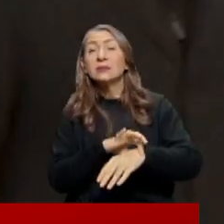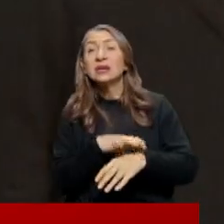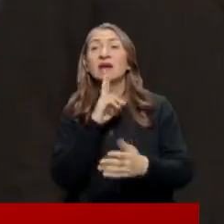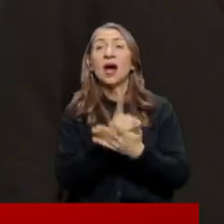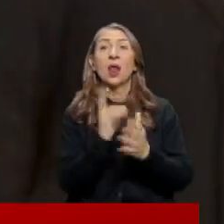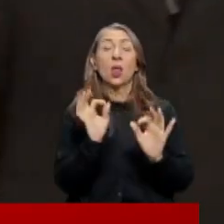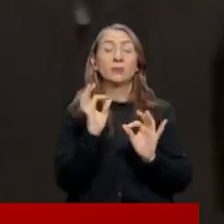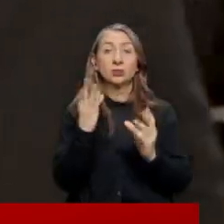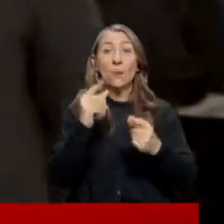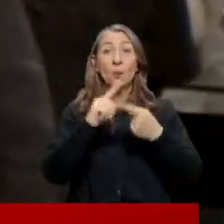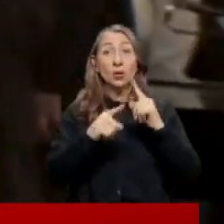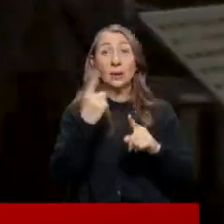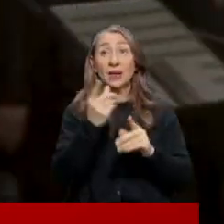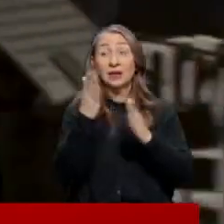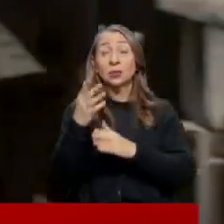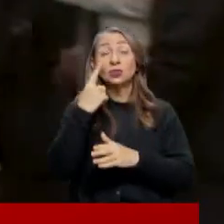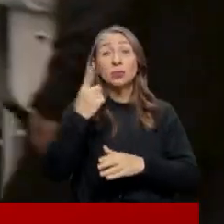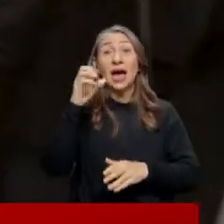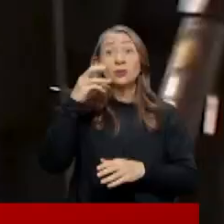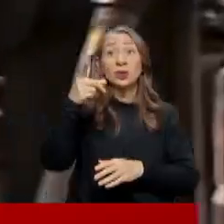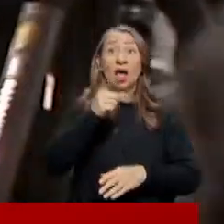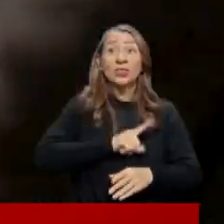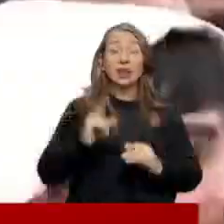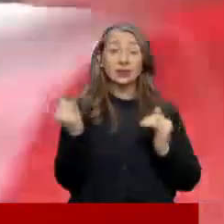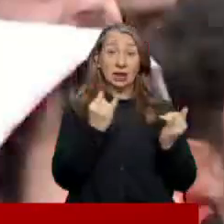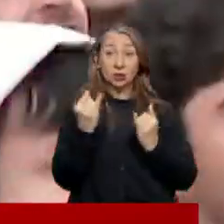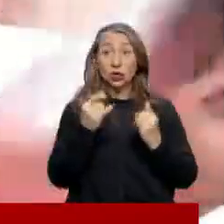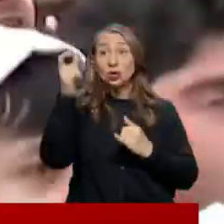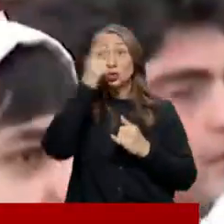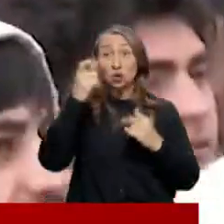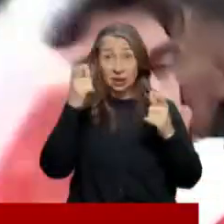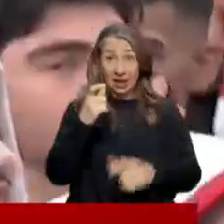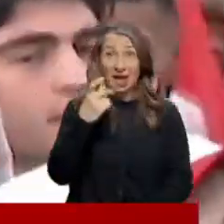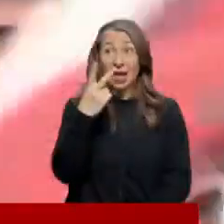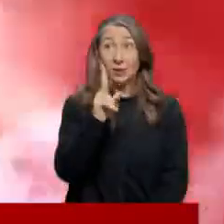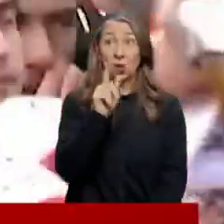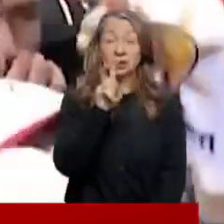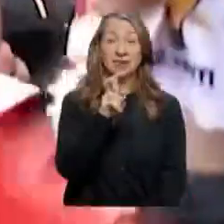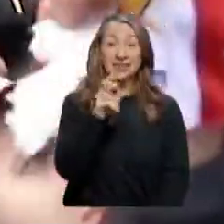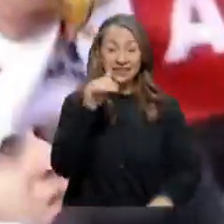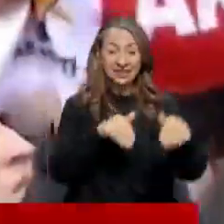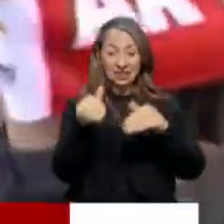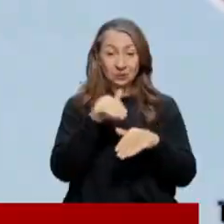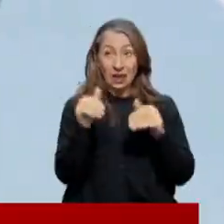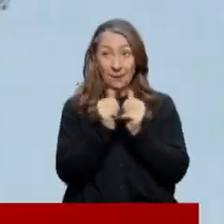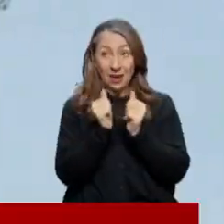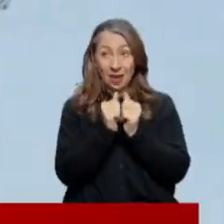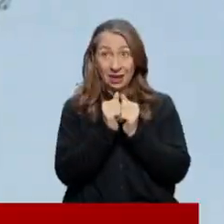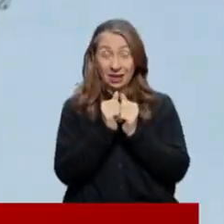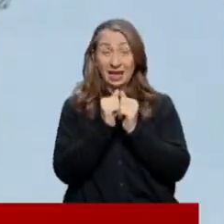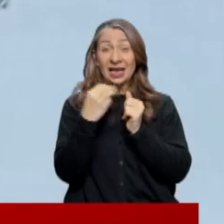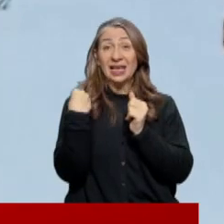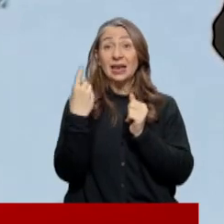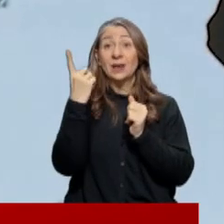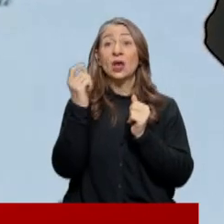etkili olacak. Siyaset bir yandan da Cumhurbaşkanı Erdoğan'ın adaylığını tartışıyor. Türkiye 2018 seçimleriyle birlikte